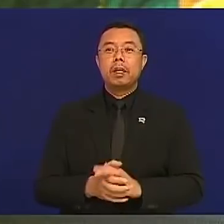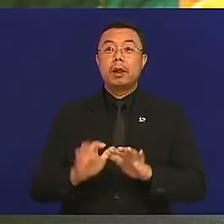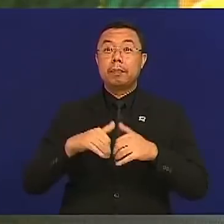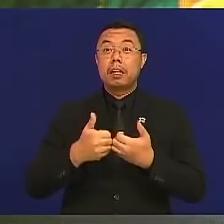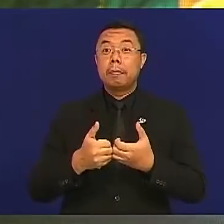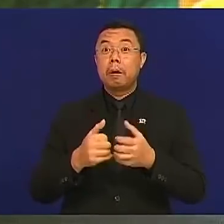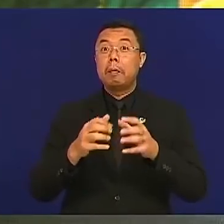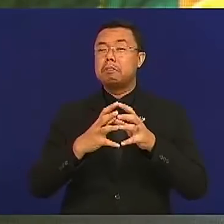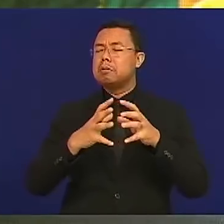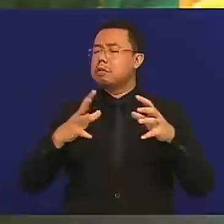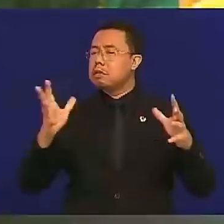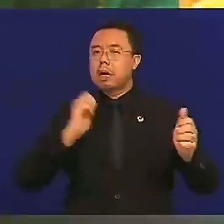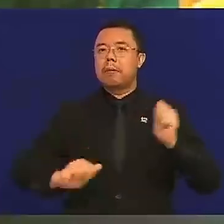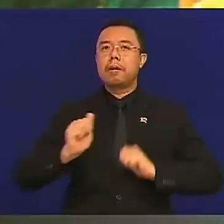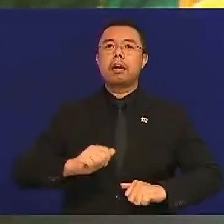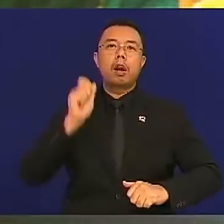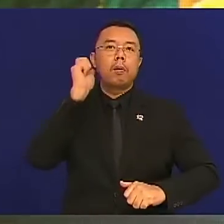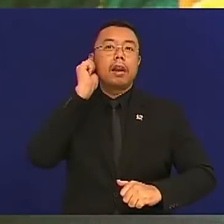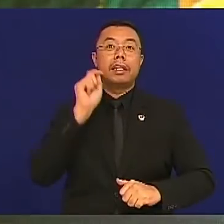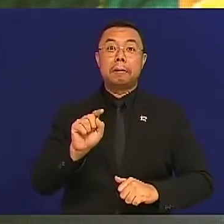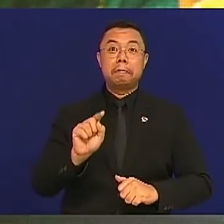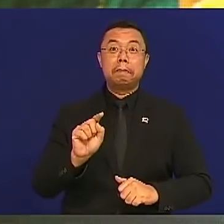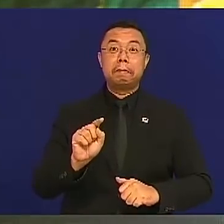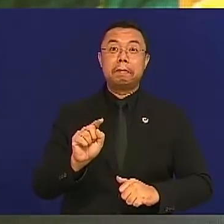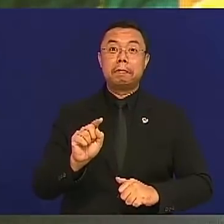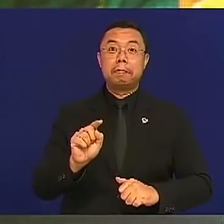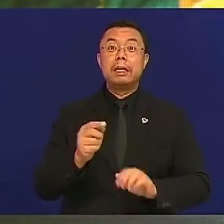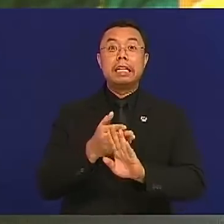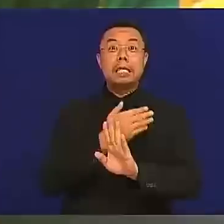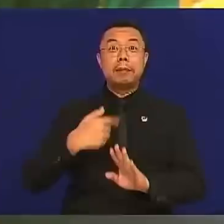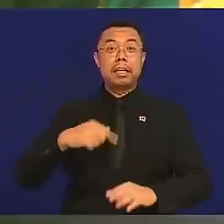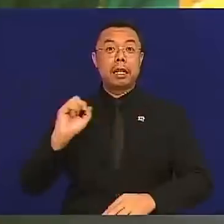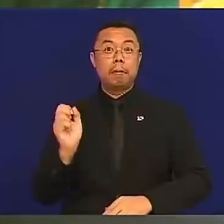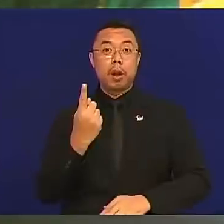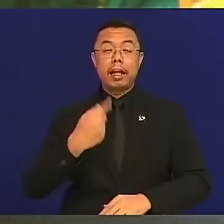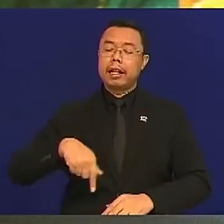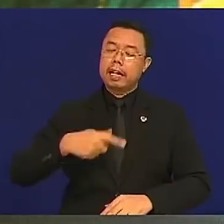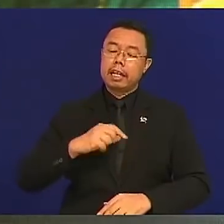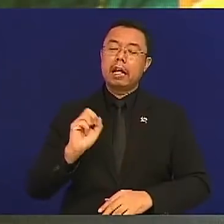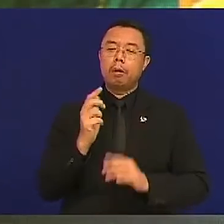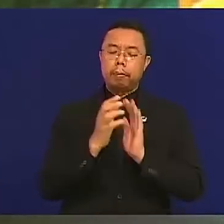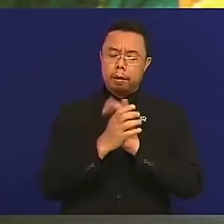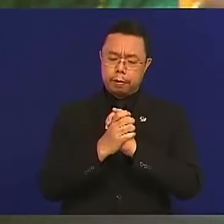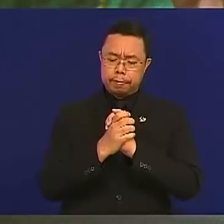Betapa besar peran wanita itu, saudaraku, ya. Sebelum kita mulai, mari kita